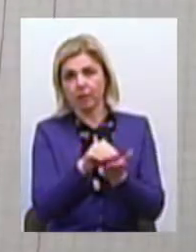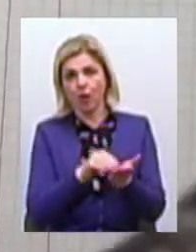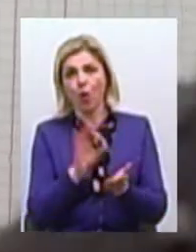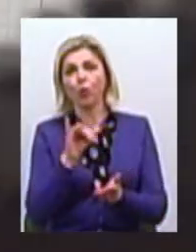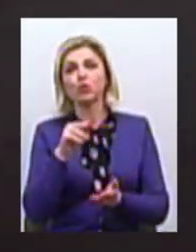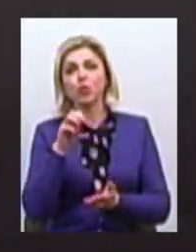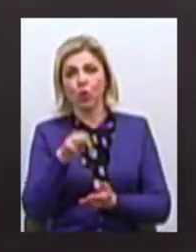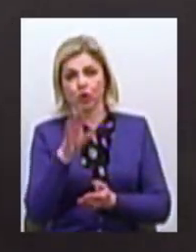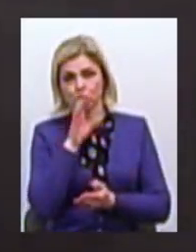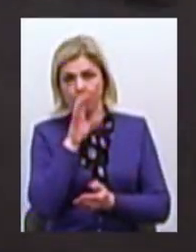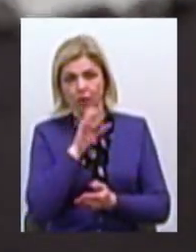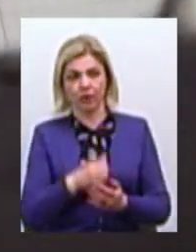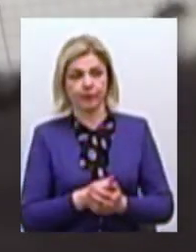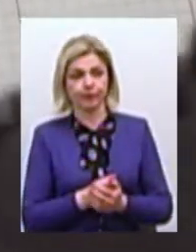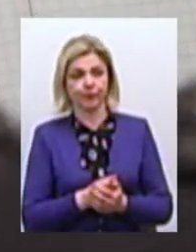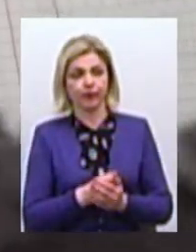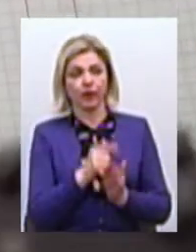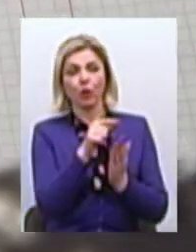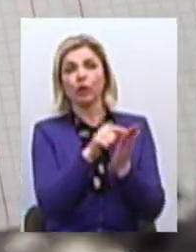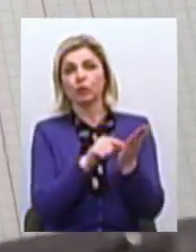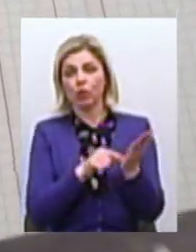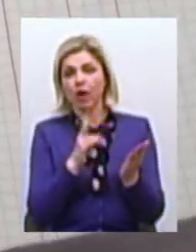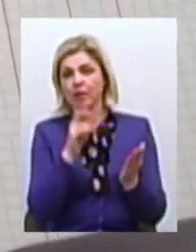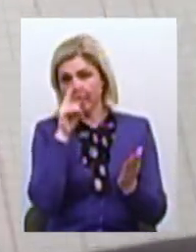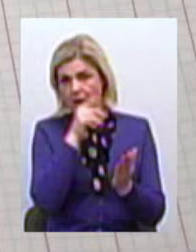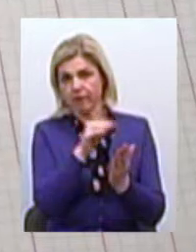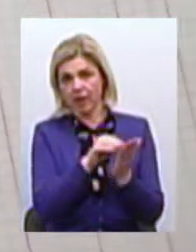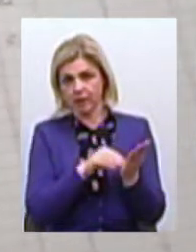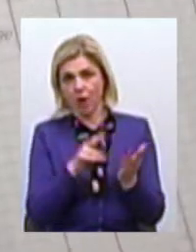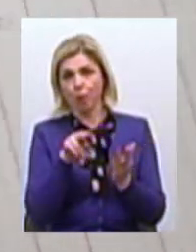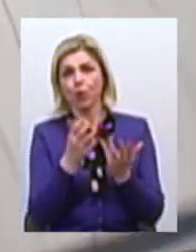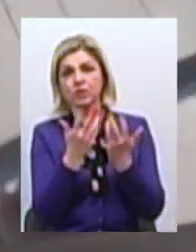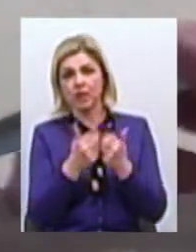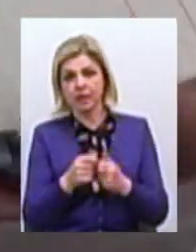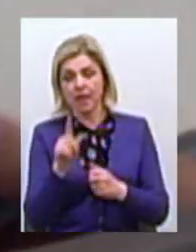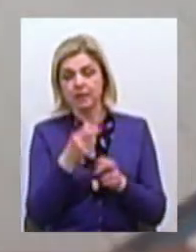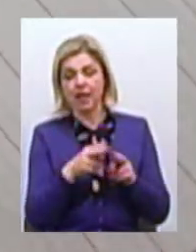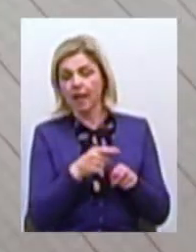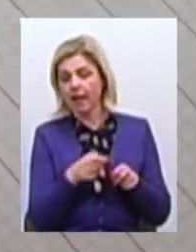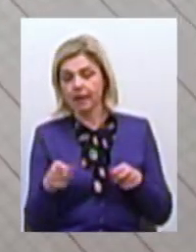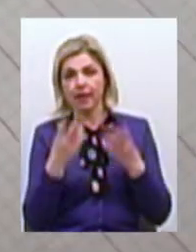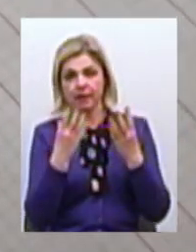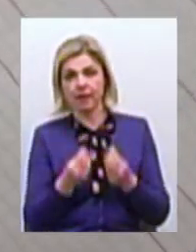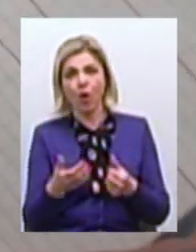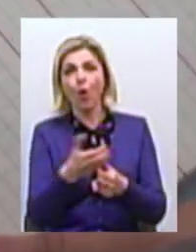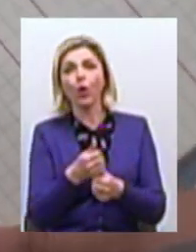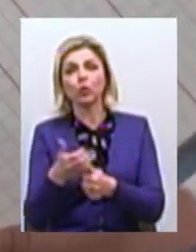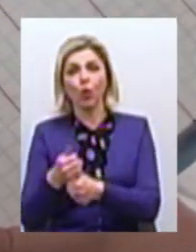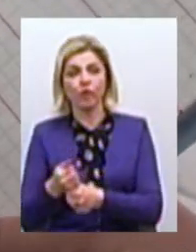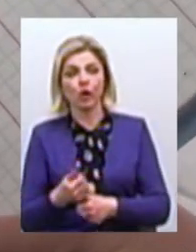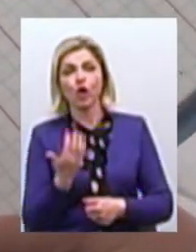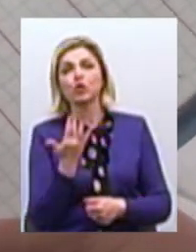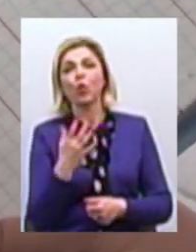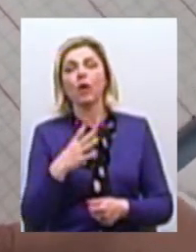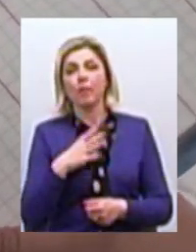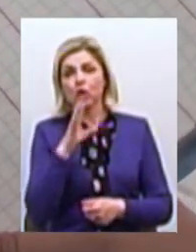Дело в том, что здесь уже неверные данные по статистике за вот эти дни отлова. Сколько было отловлено собак?